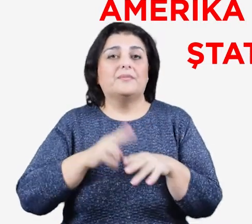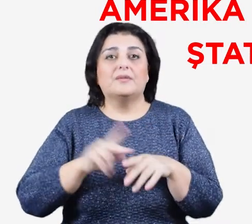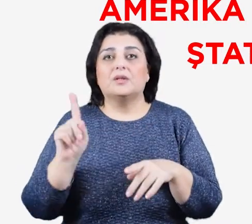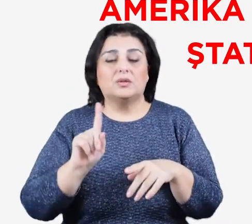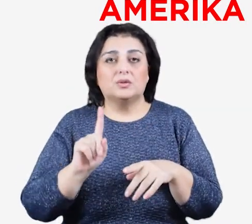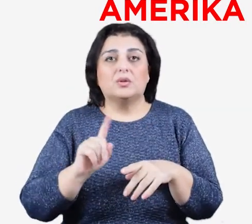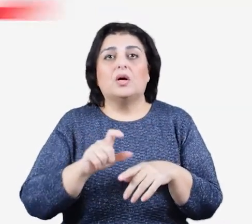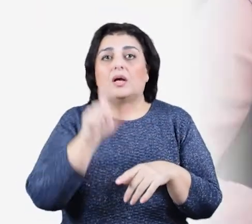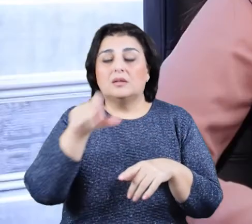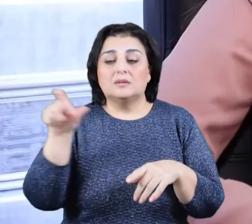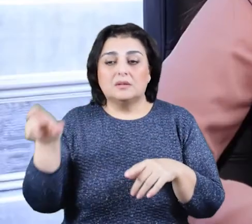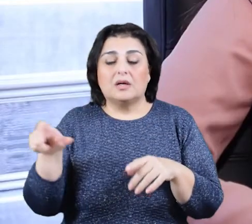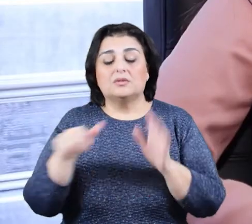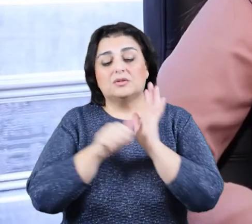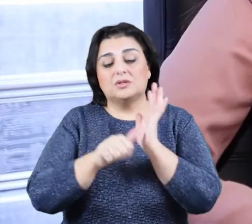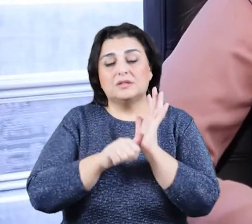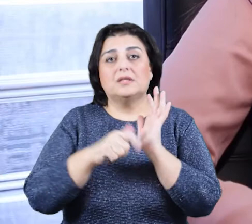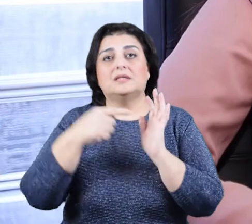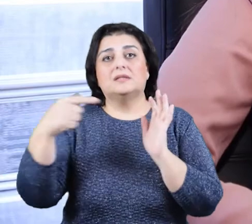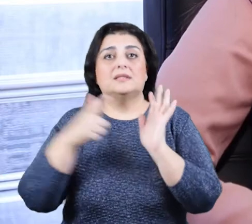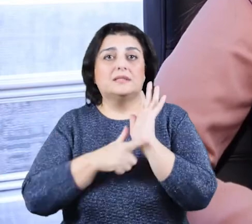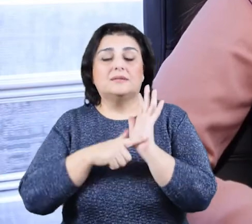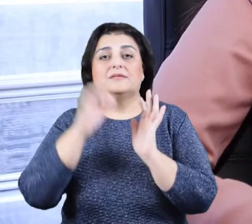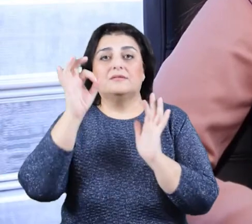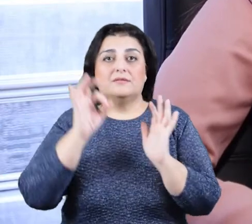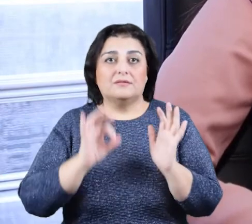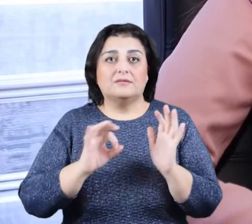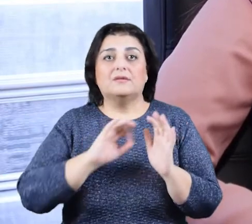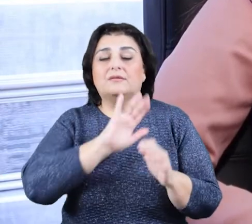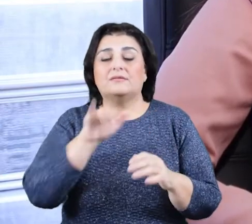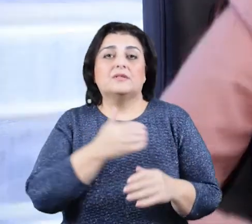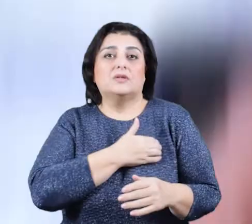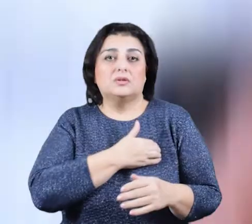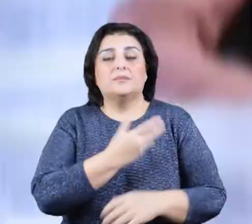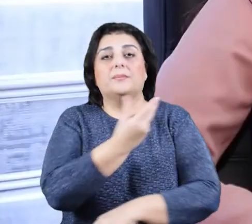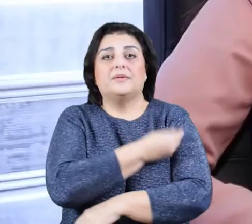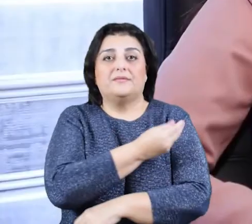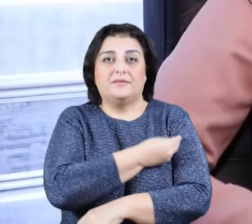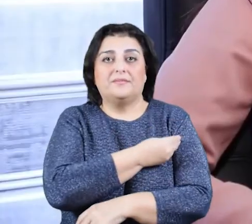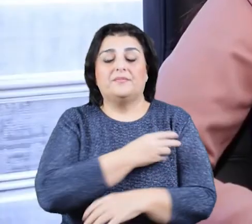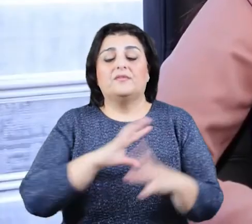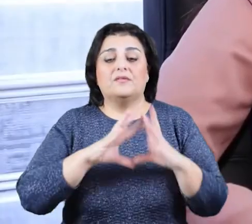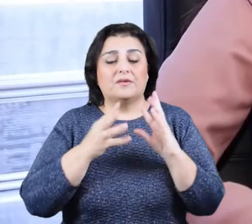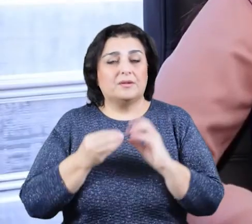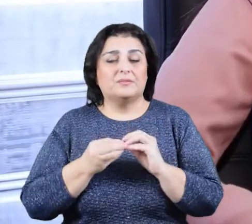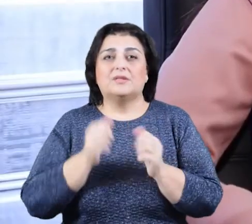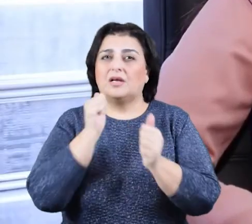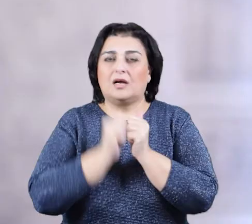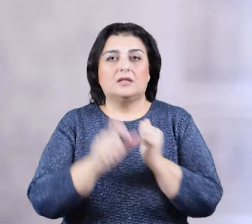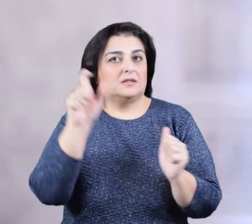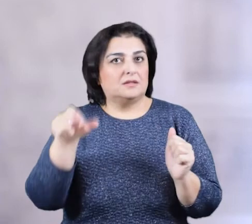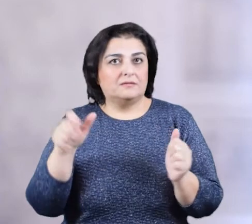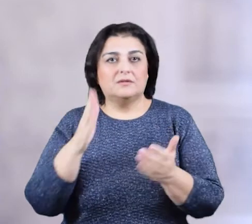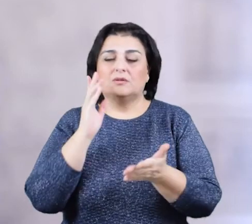əhalinin ümumi götürdükdə 60-70%-ə qədəri peyvəndə müraciət edir. Əslində, hər bir kəs peyvənd